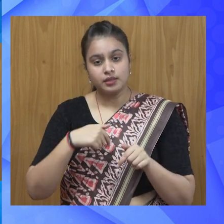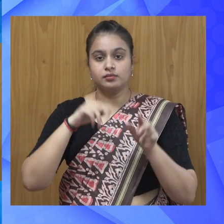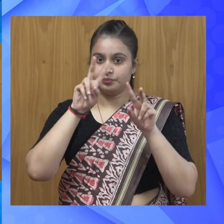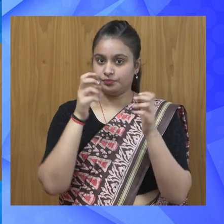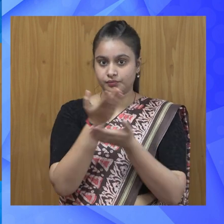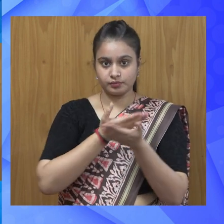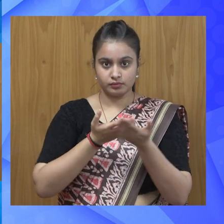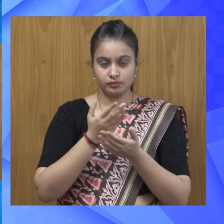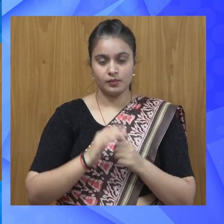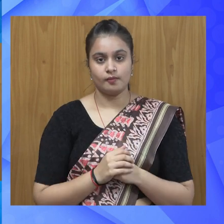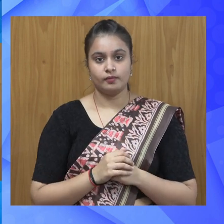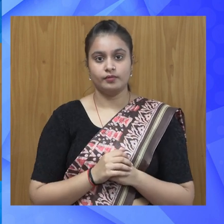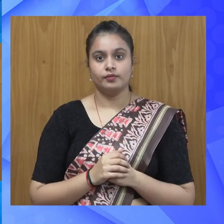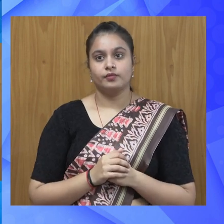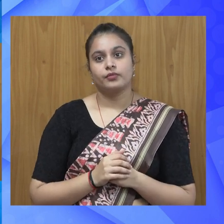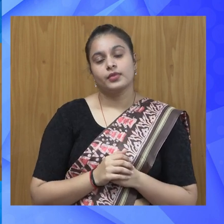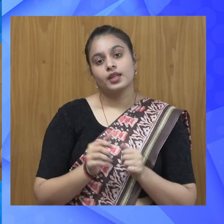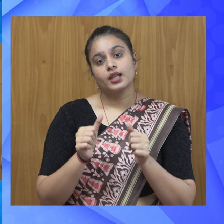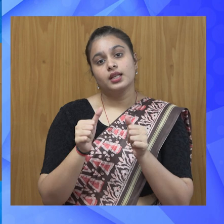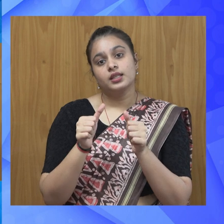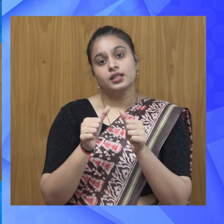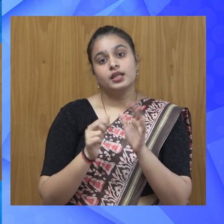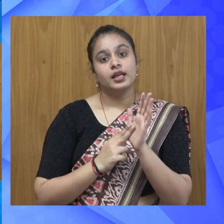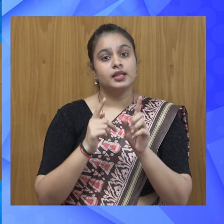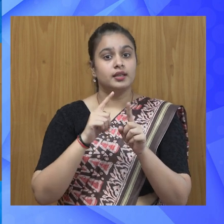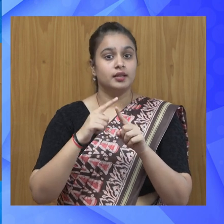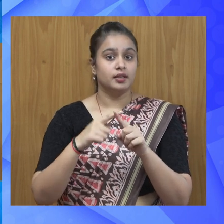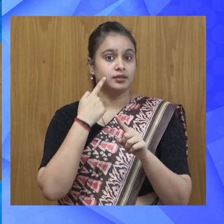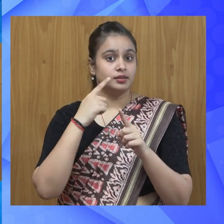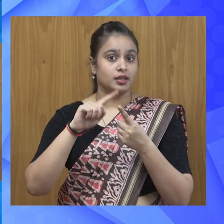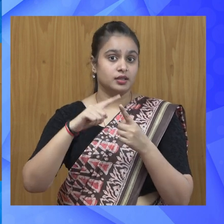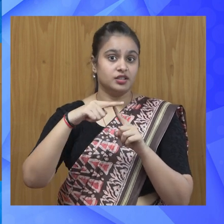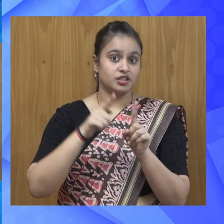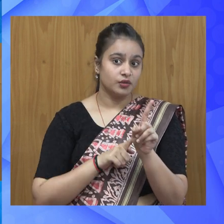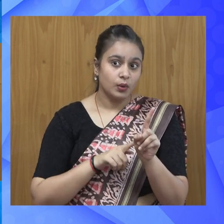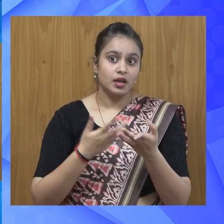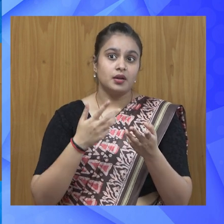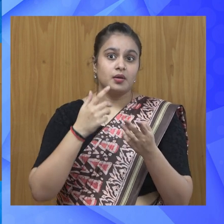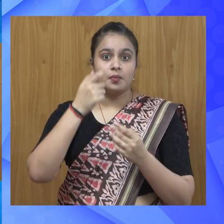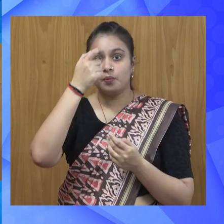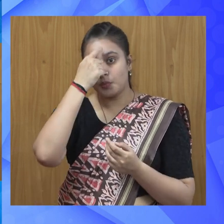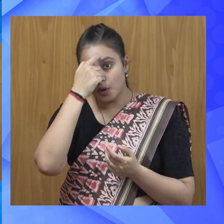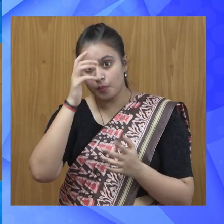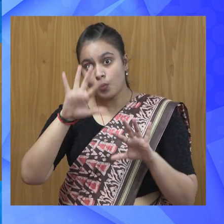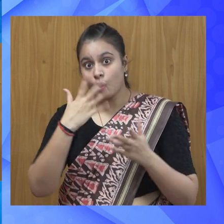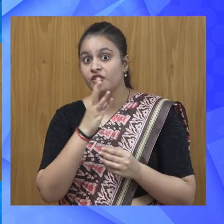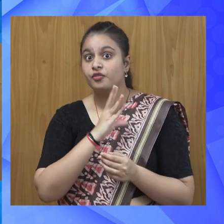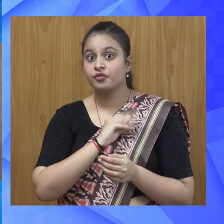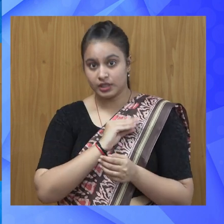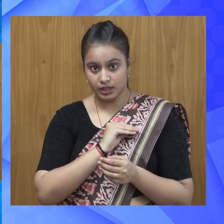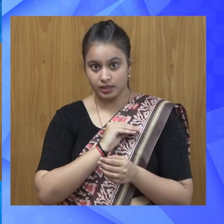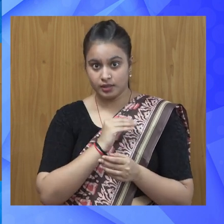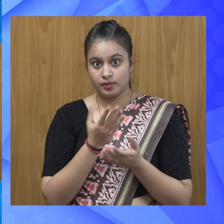करेंगे। एंजाइटी एक प्रकार का समझ सकते हैं चिंता या एक डर, ये एक भाव होता है जो हो